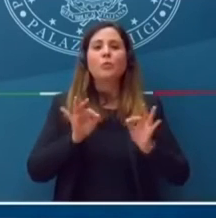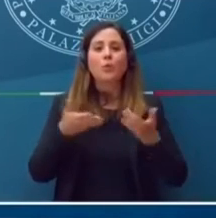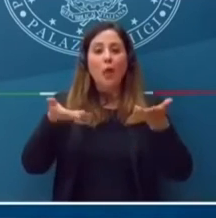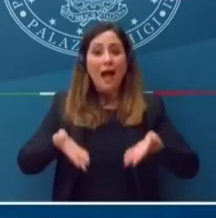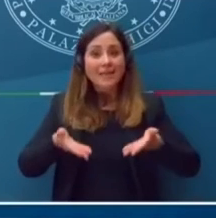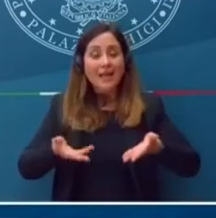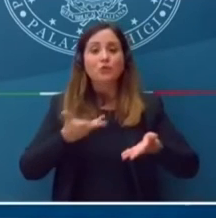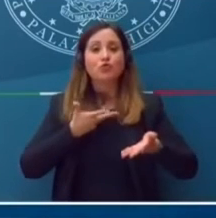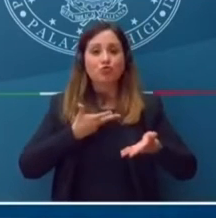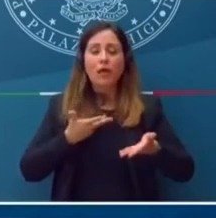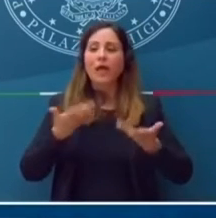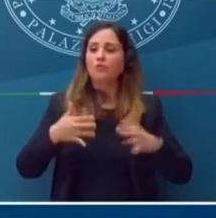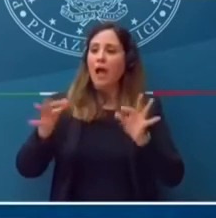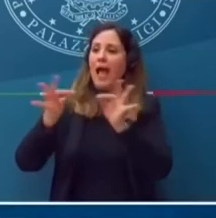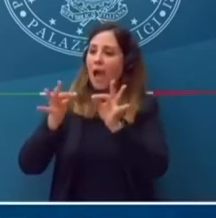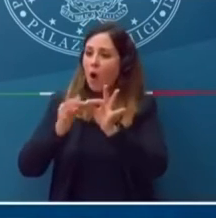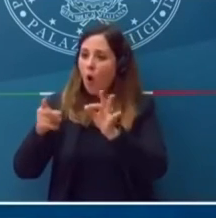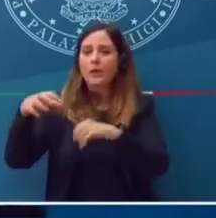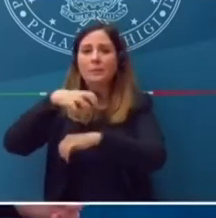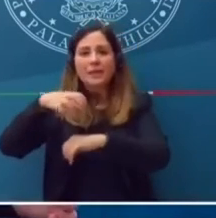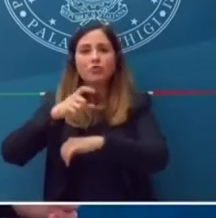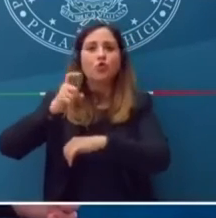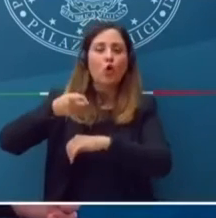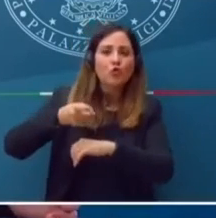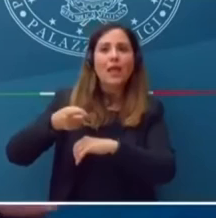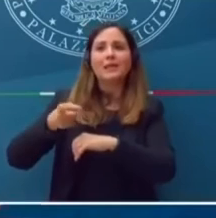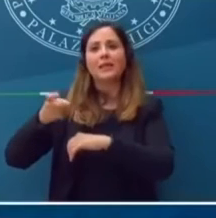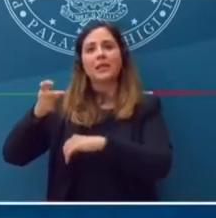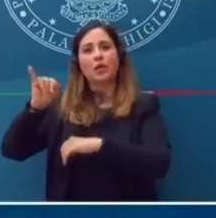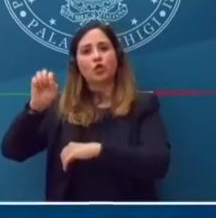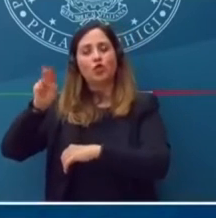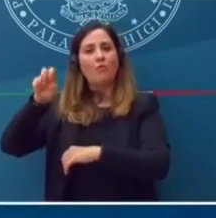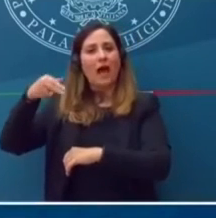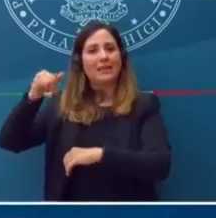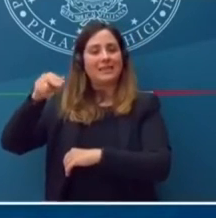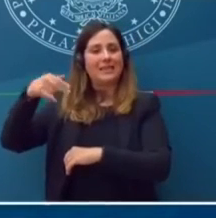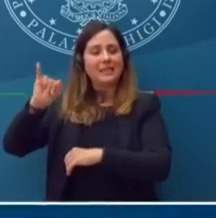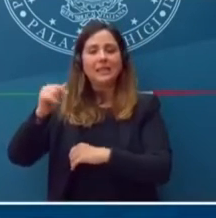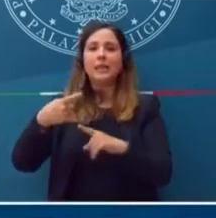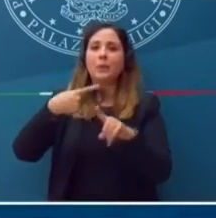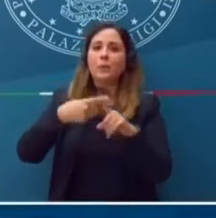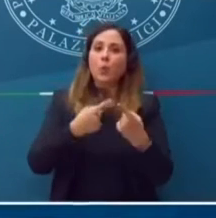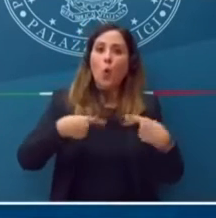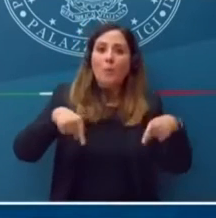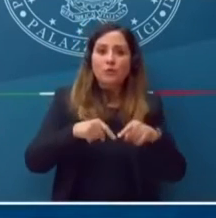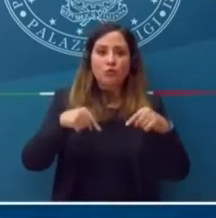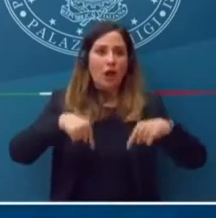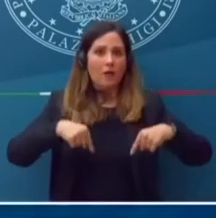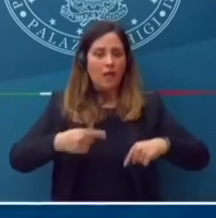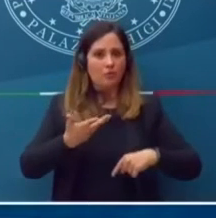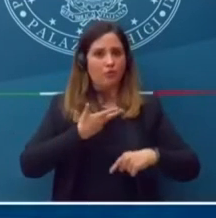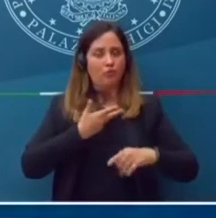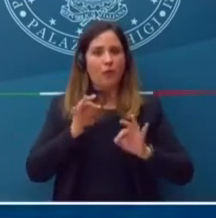tra il ministro Giorgetti, il ministro Giovannini, il ministro Franco e la Commissione. E se la Commissione